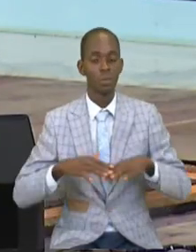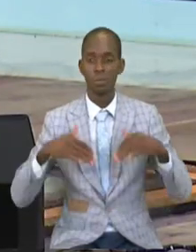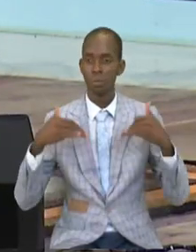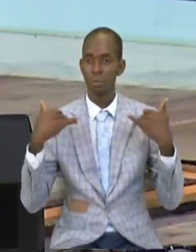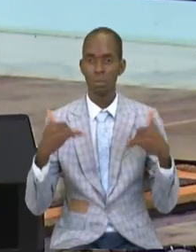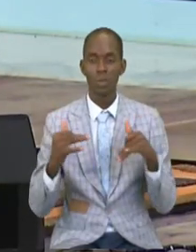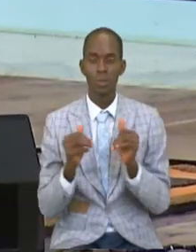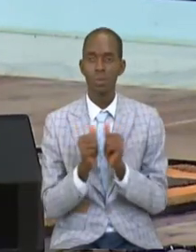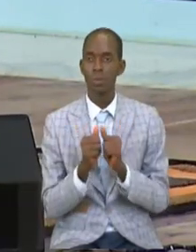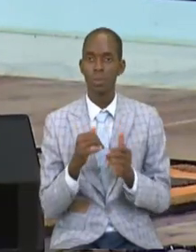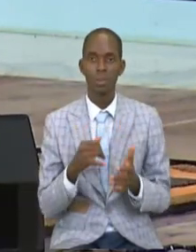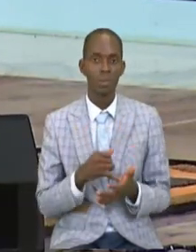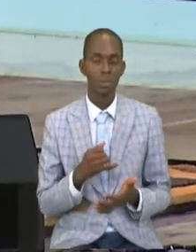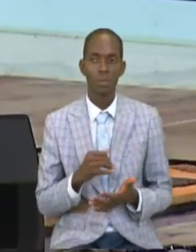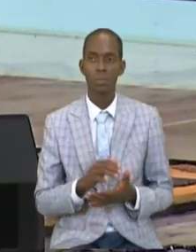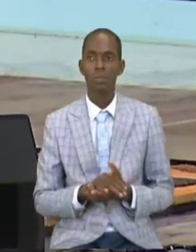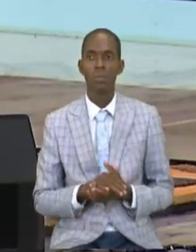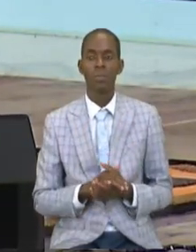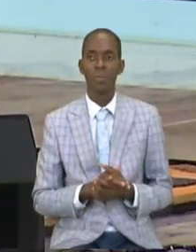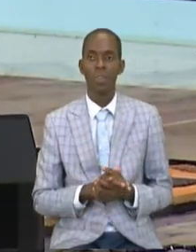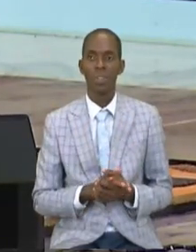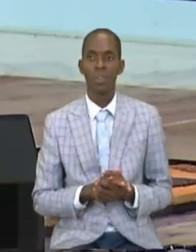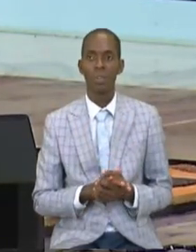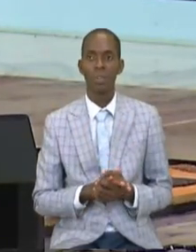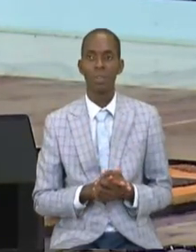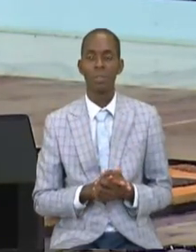Il ne faut plus badiner avec cela.